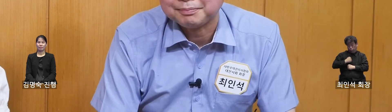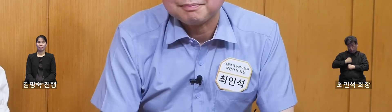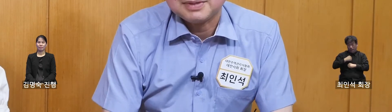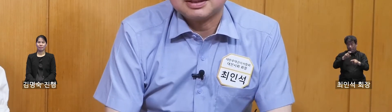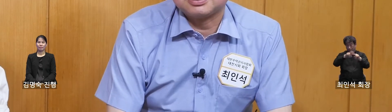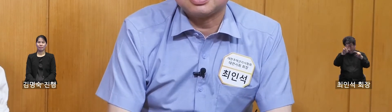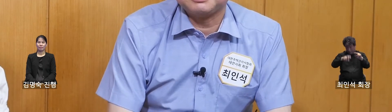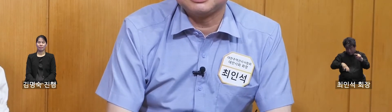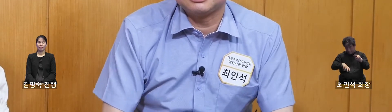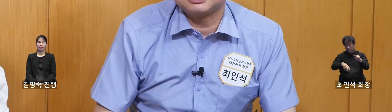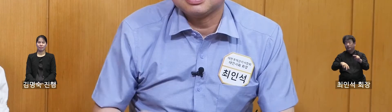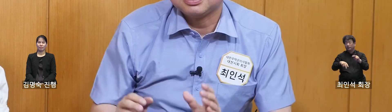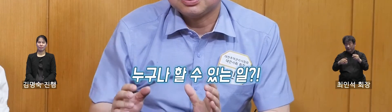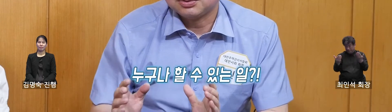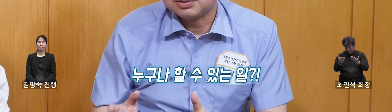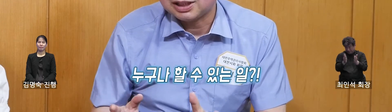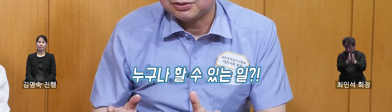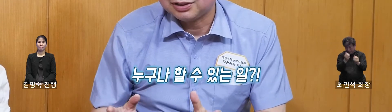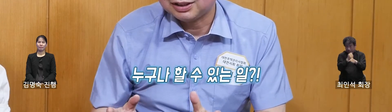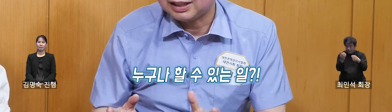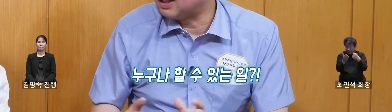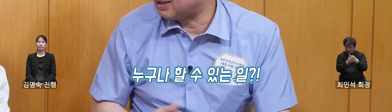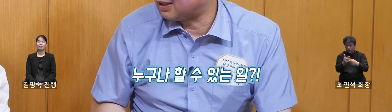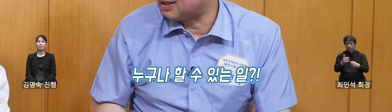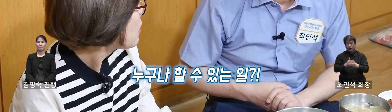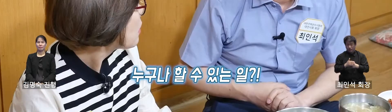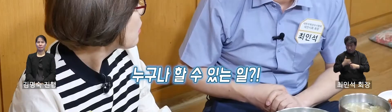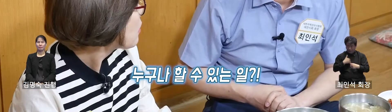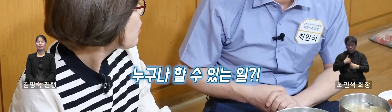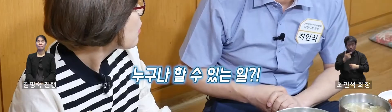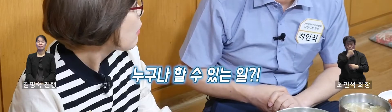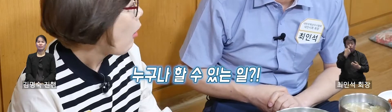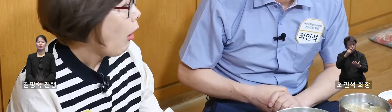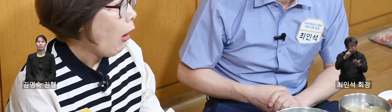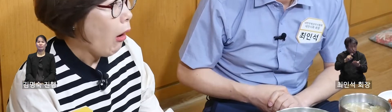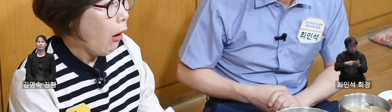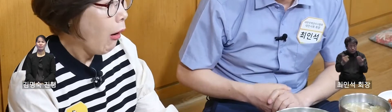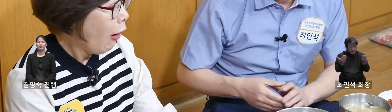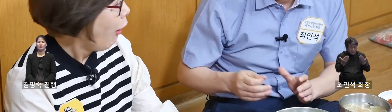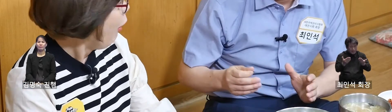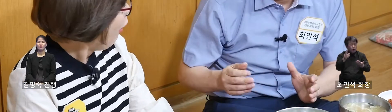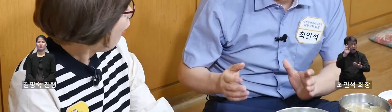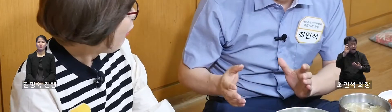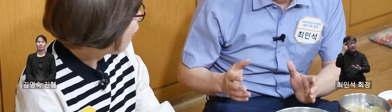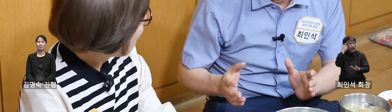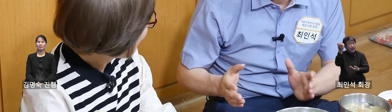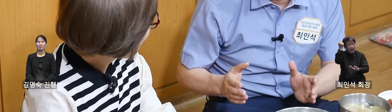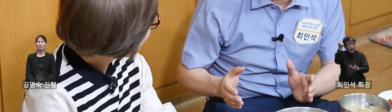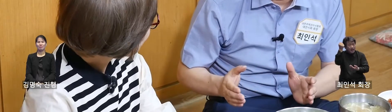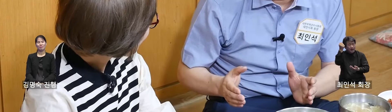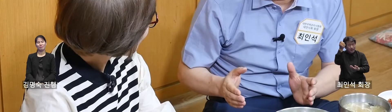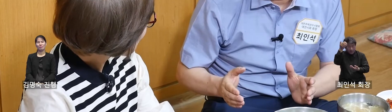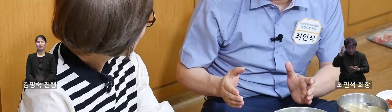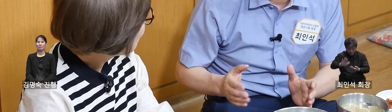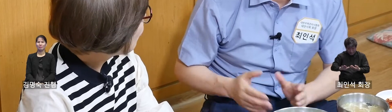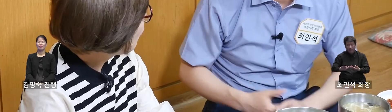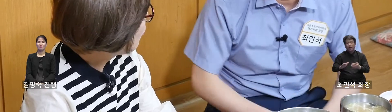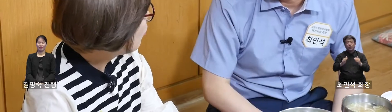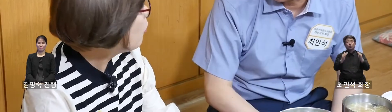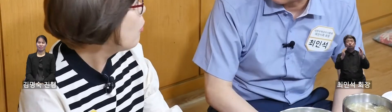보니까 처음에는 그냥 누구나 할 수 있는 게 이 길 아닌가 생각을 했는데 이 주택관리사의 길도